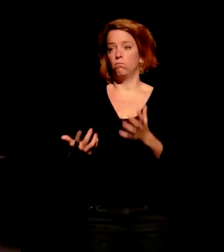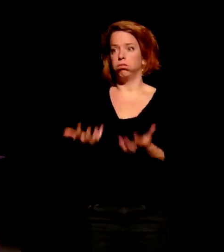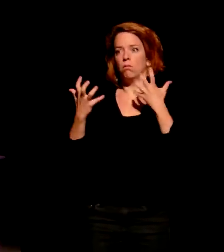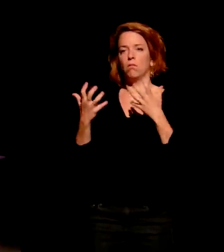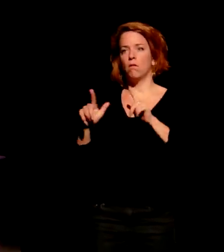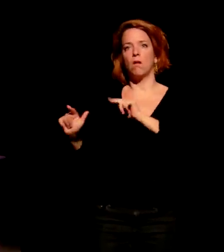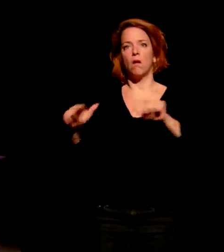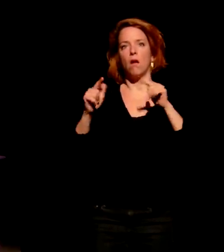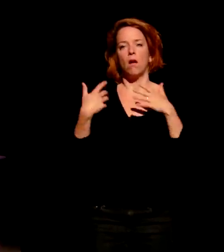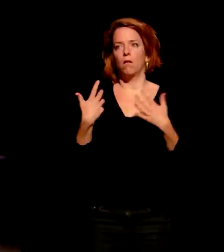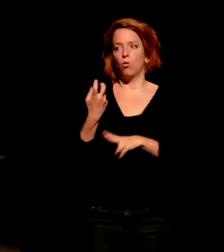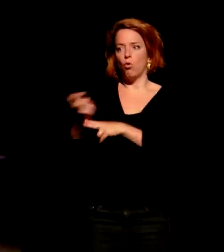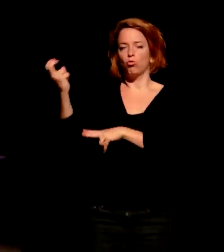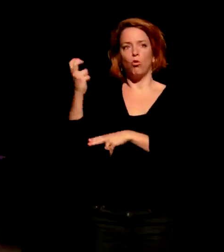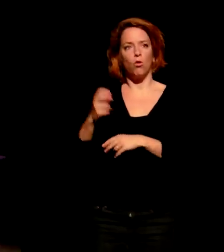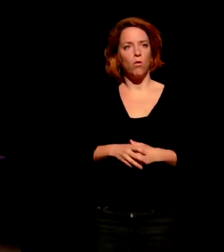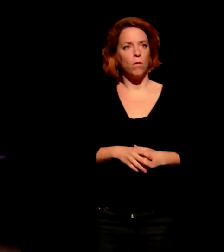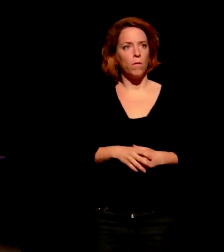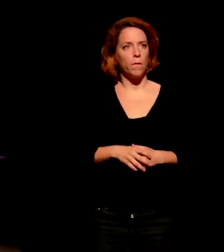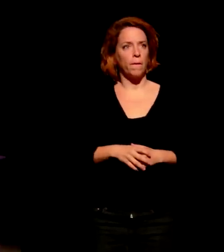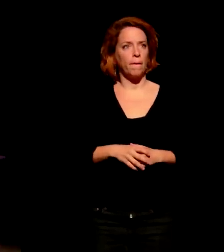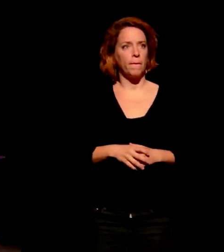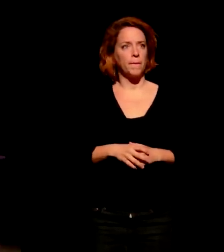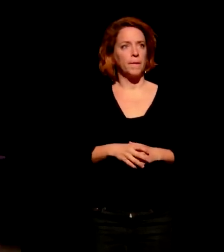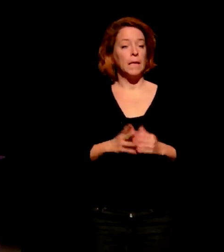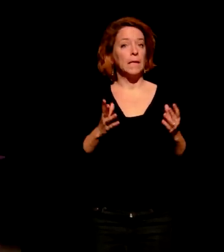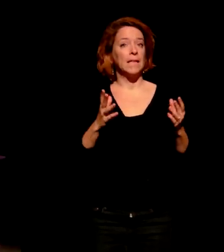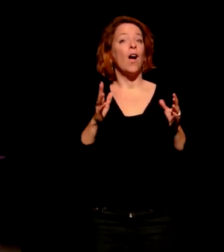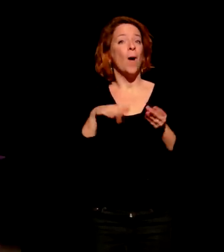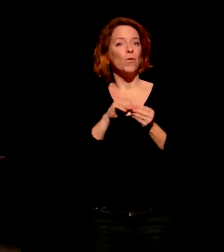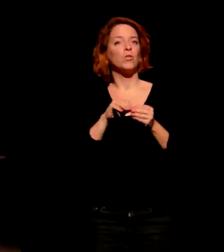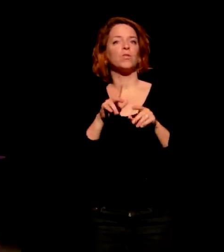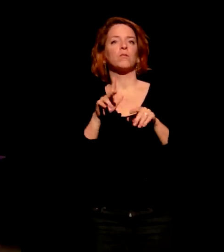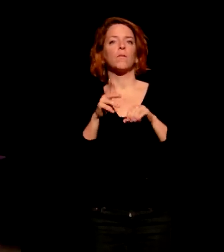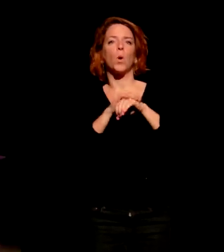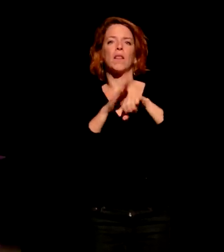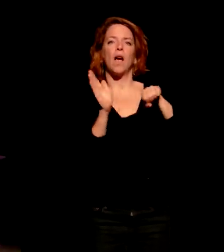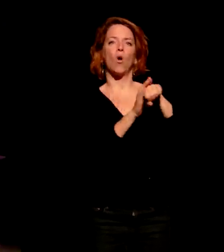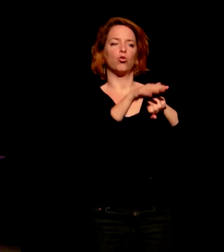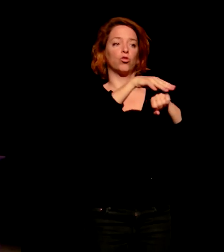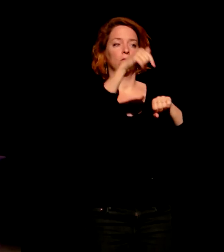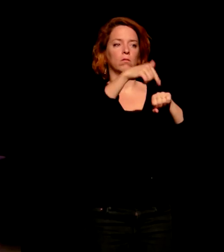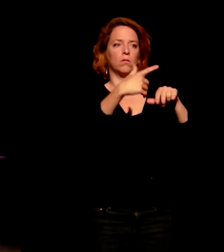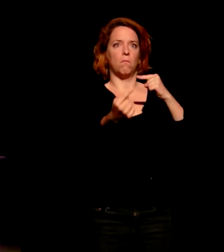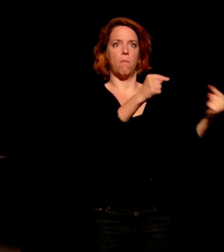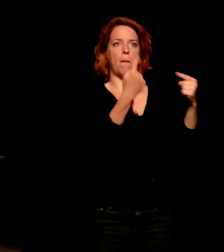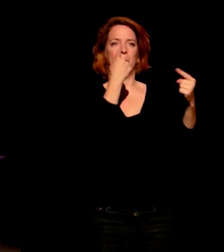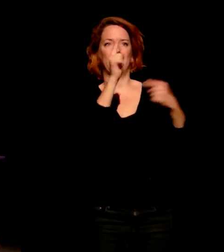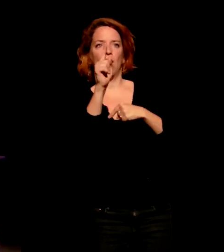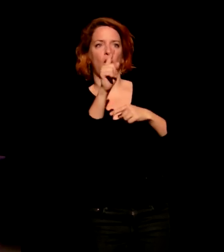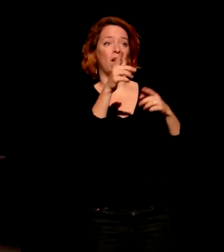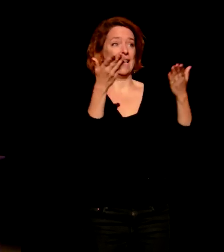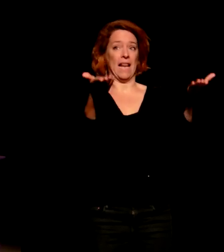que... C'est un racisme ou c'est une question qui est polémique à gauche, ou sur laquelle on n'est pas d'accord souvent. Et donc je pense que dans la